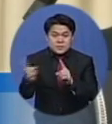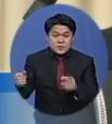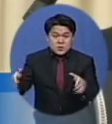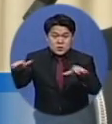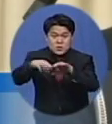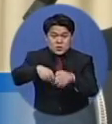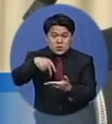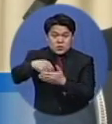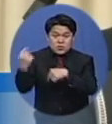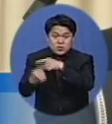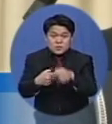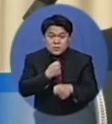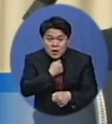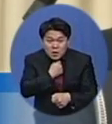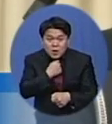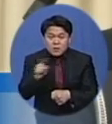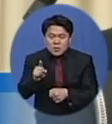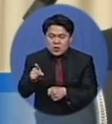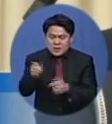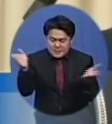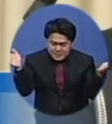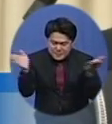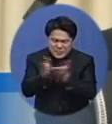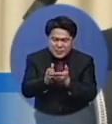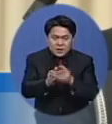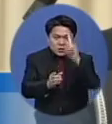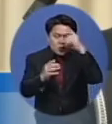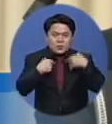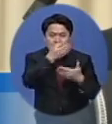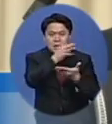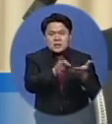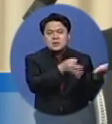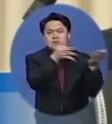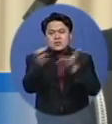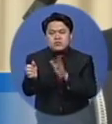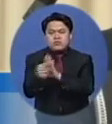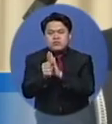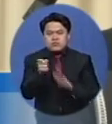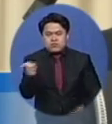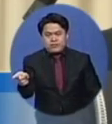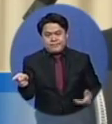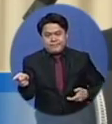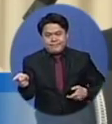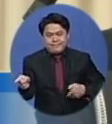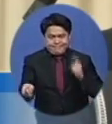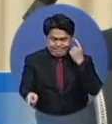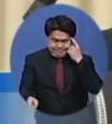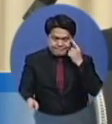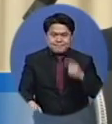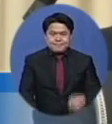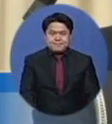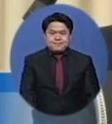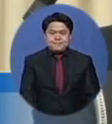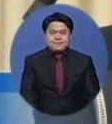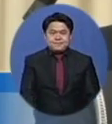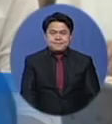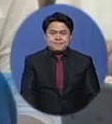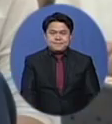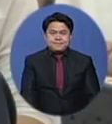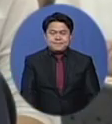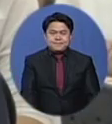하나의 독립된 시설로서 운영이 되고자 한다면 그에 상응하는 예산과 지원이 반드시 따라줘야 된다라고 저는 생각을